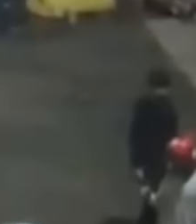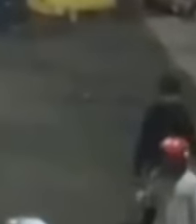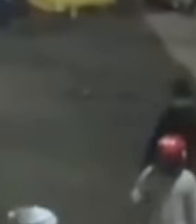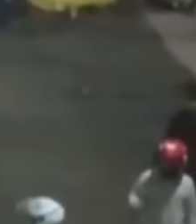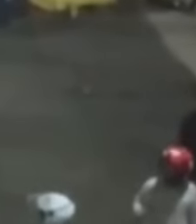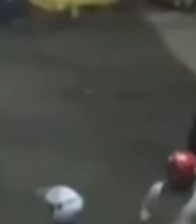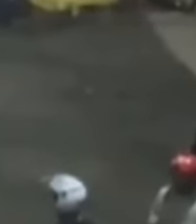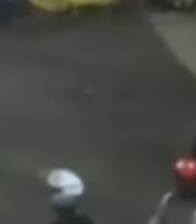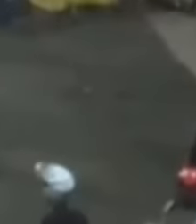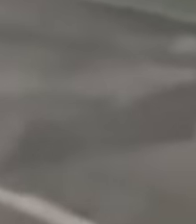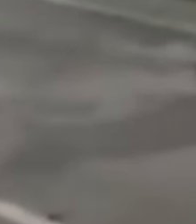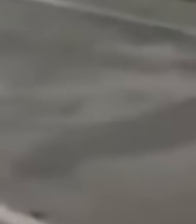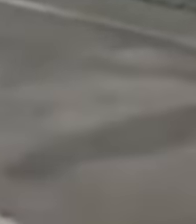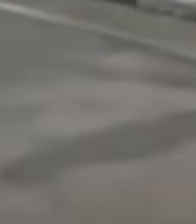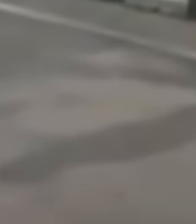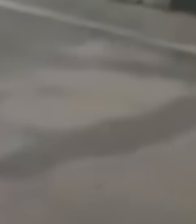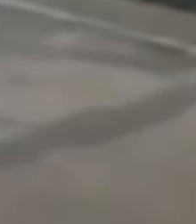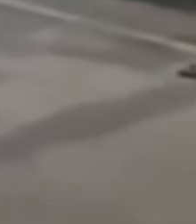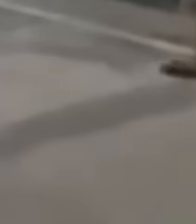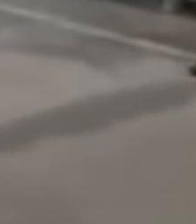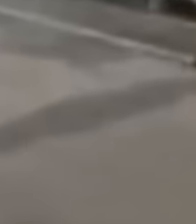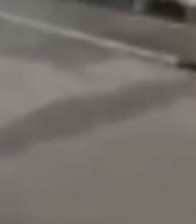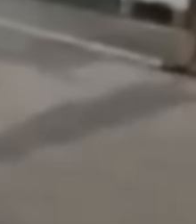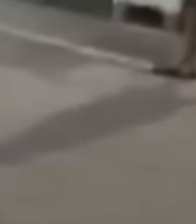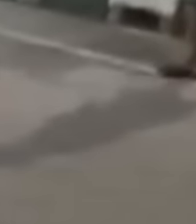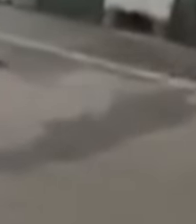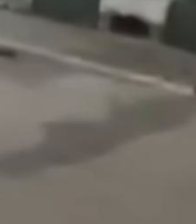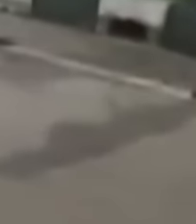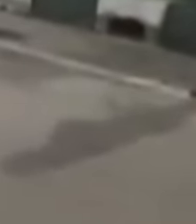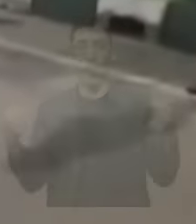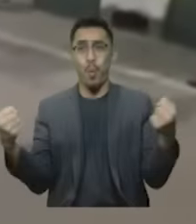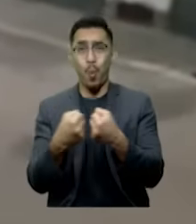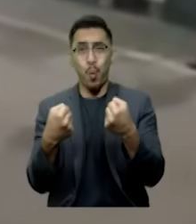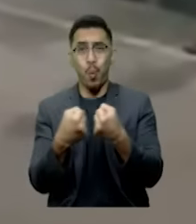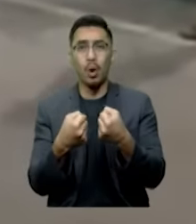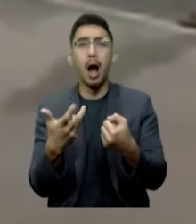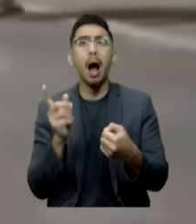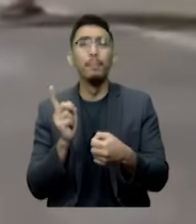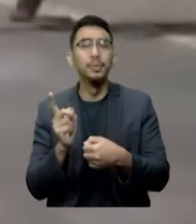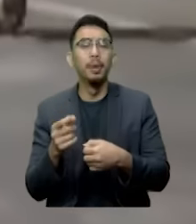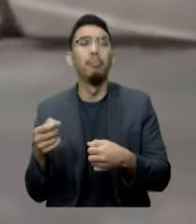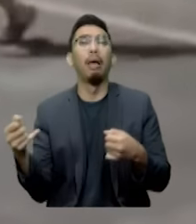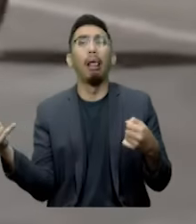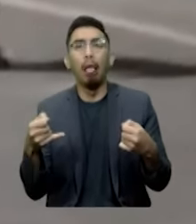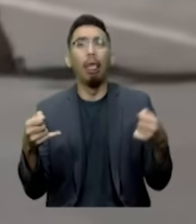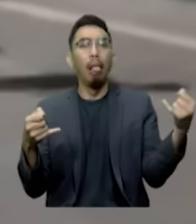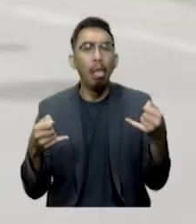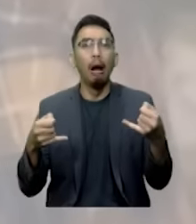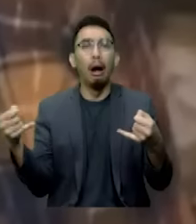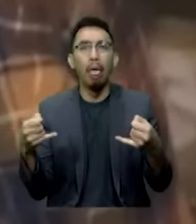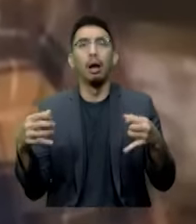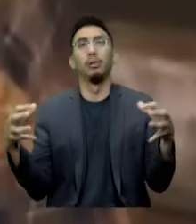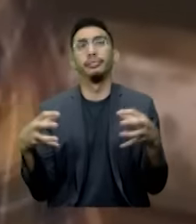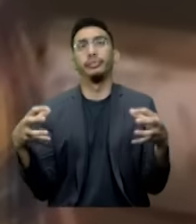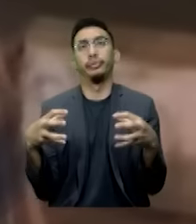tawuran mereda. Tawuran dua kelompok warga ini dipicu saling ejek hingga berujung saling serang menggunakan petasan.